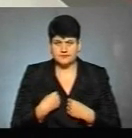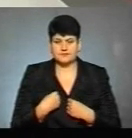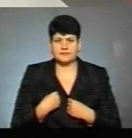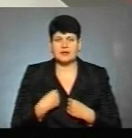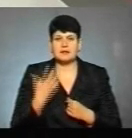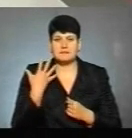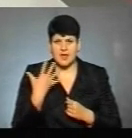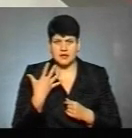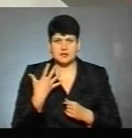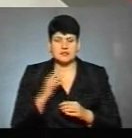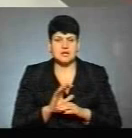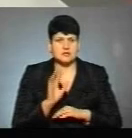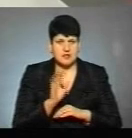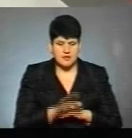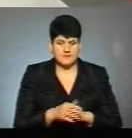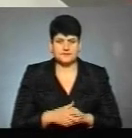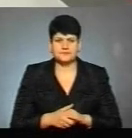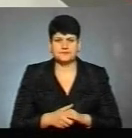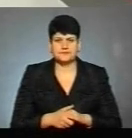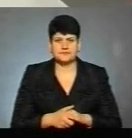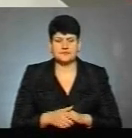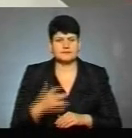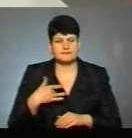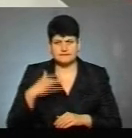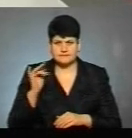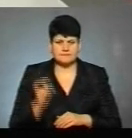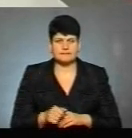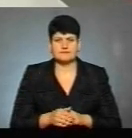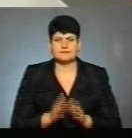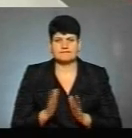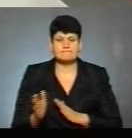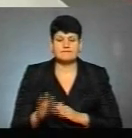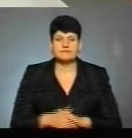6 років і 5 заслання суворого режиму.